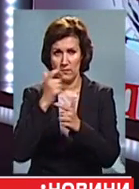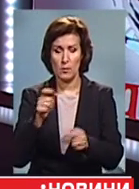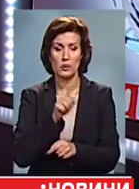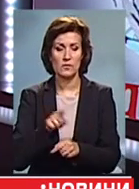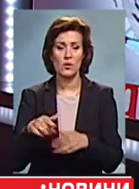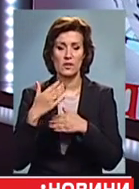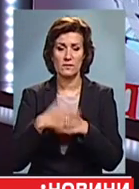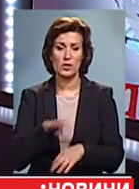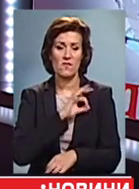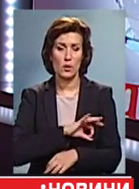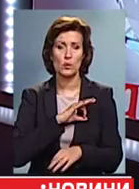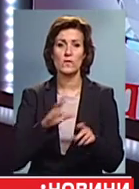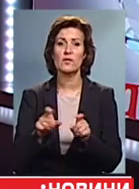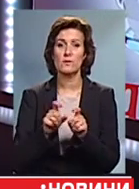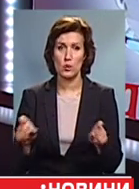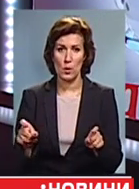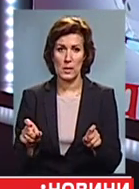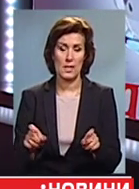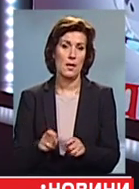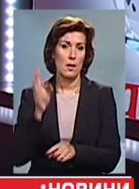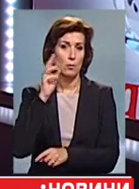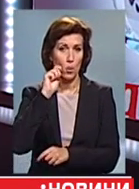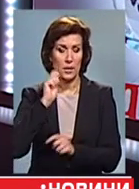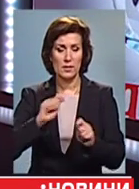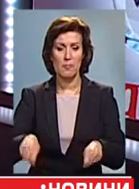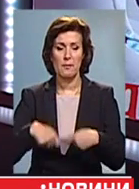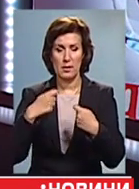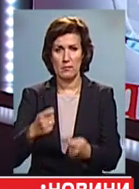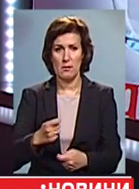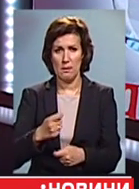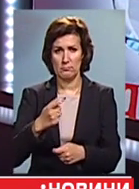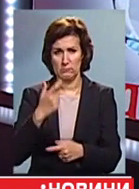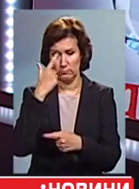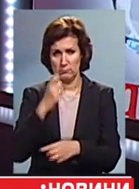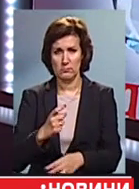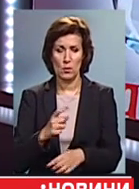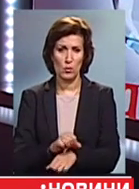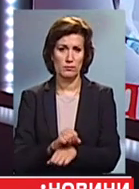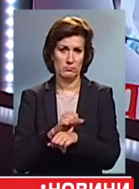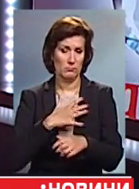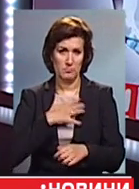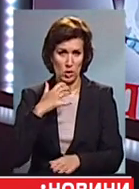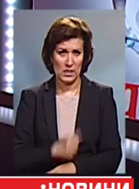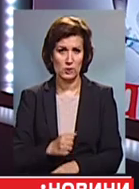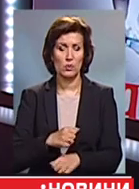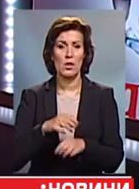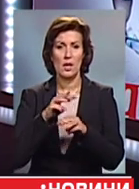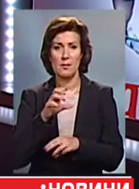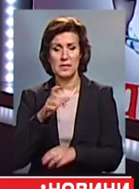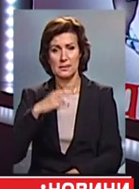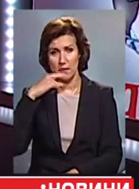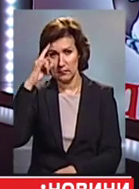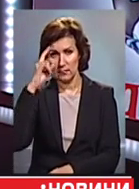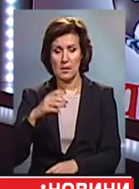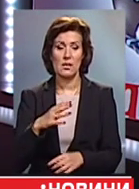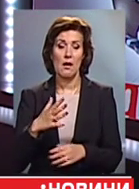вони вже використовуються у школах. Посольство України передало ноту протесту МЗС Казахстану. У заяві нашої